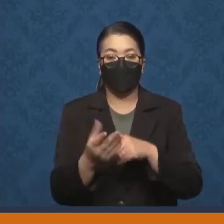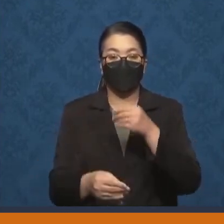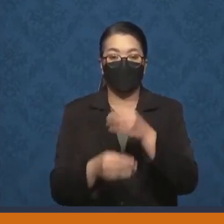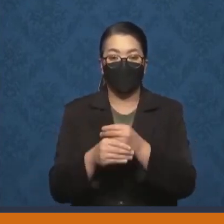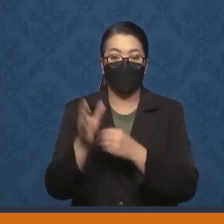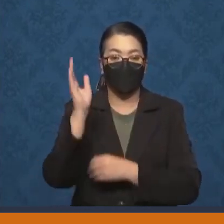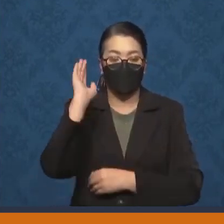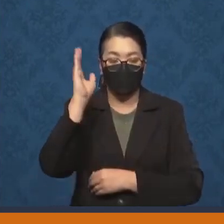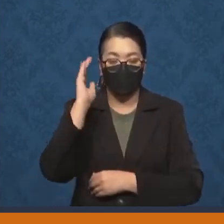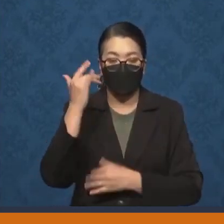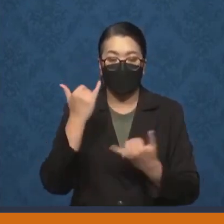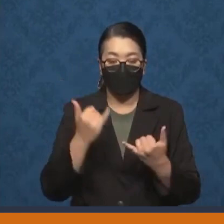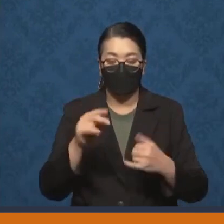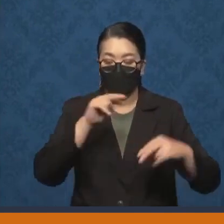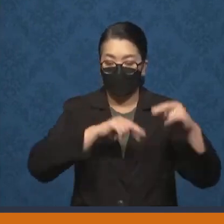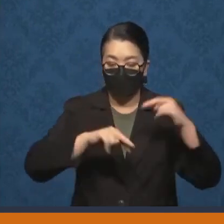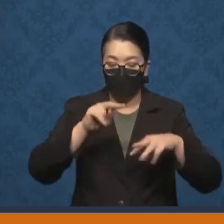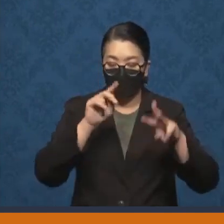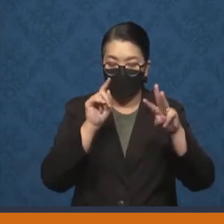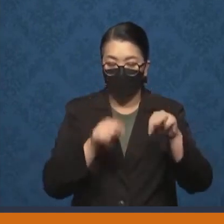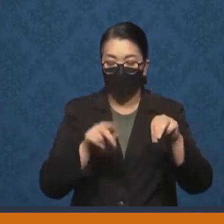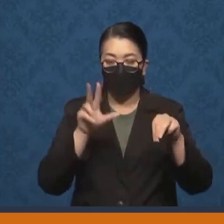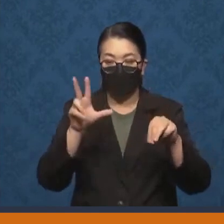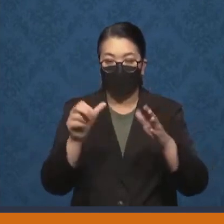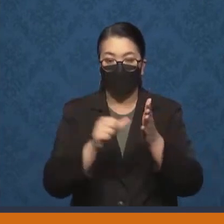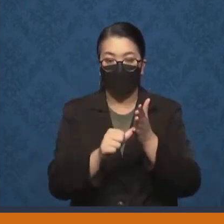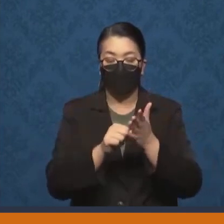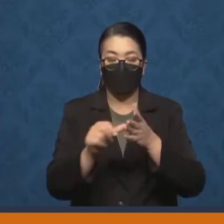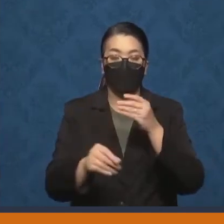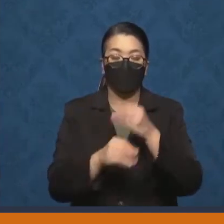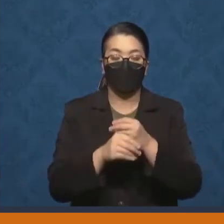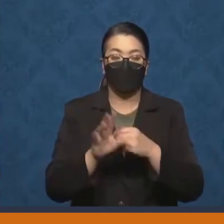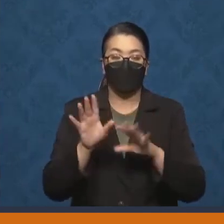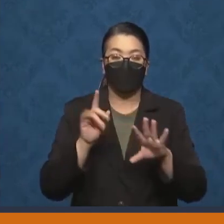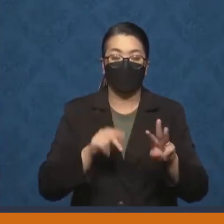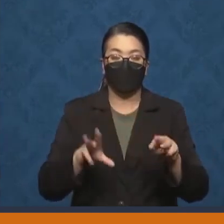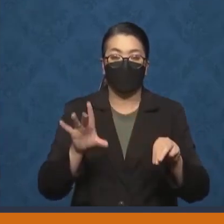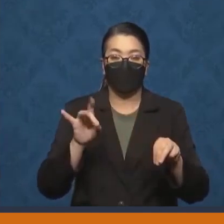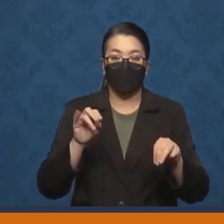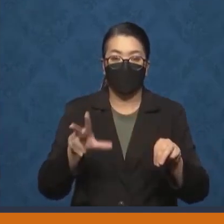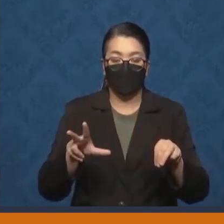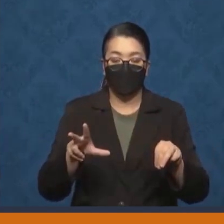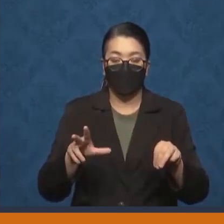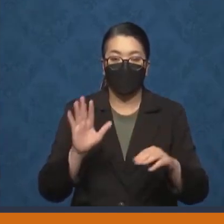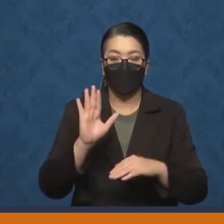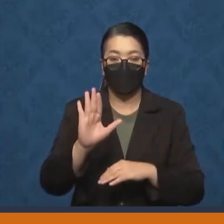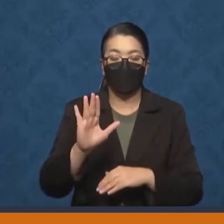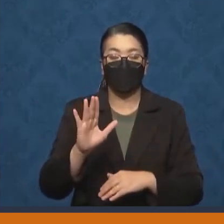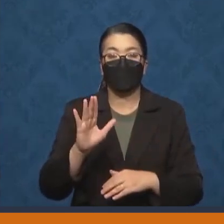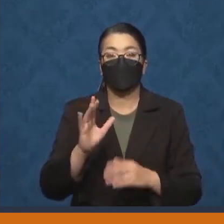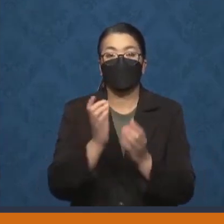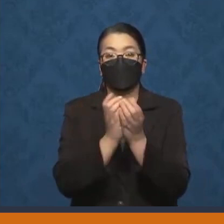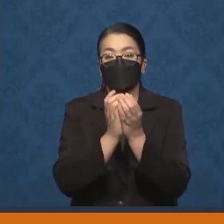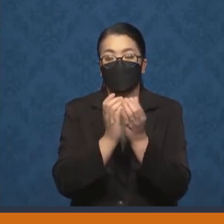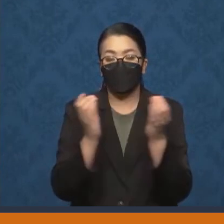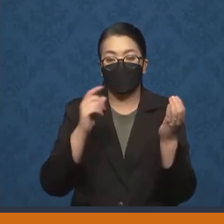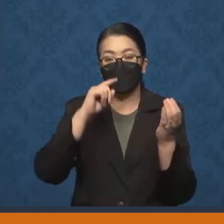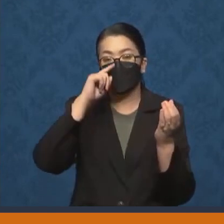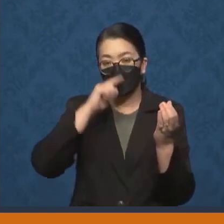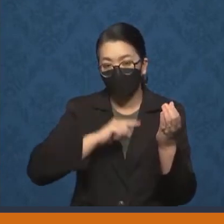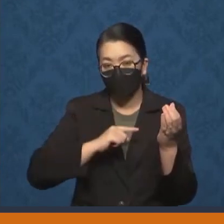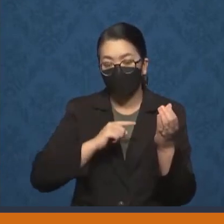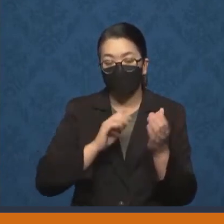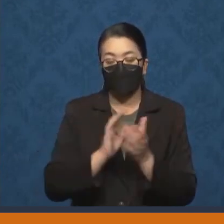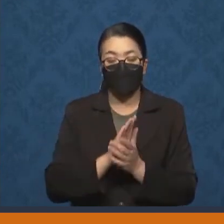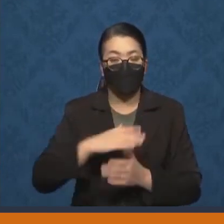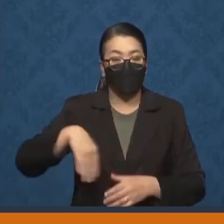ได้พิจารณาผ่านมาตรา3แก้ไขเพิ่มเติมมาตรา83ของรัฐธรรมนูญแห่งราชอาณาจักรไทยมาแล้วว่